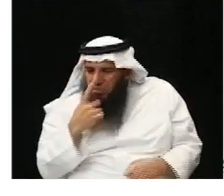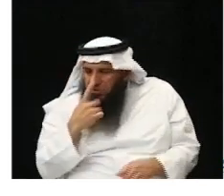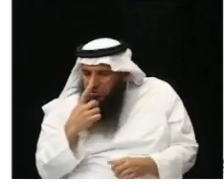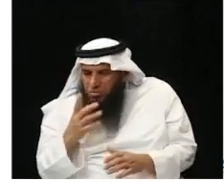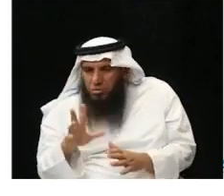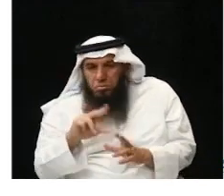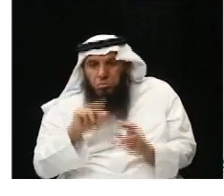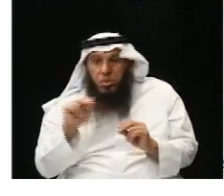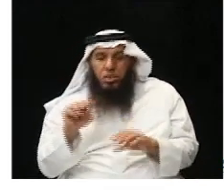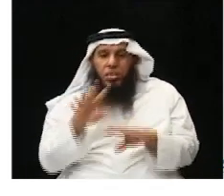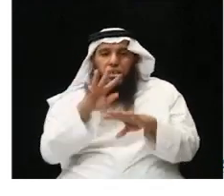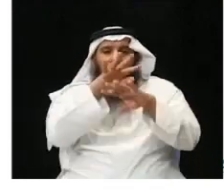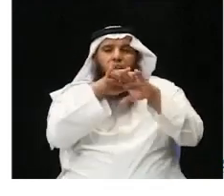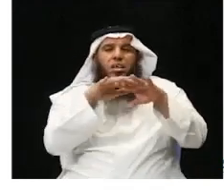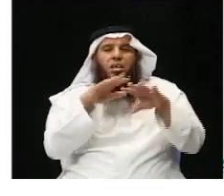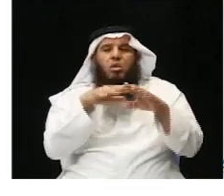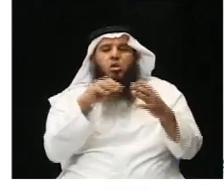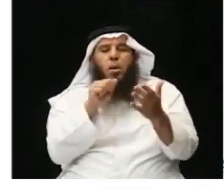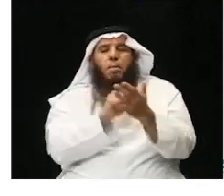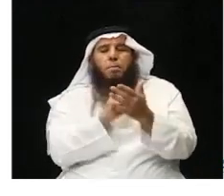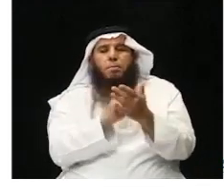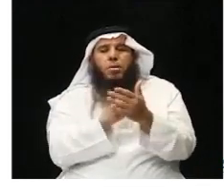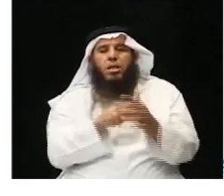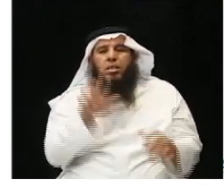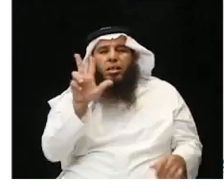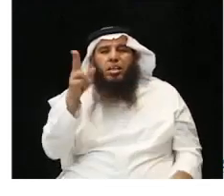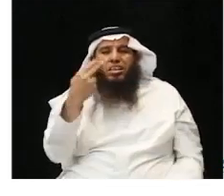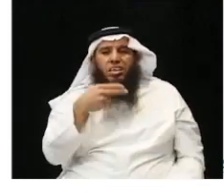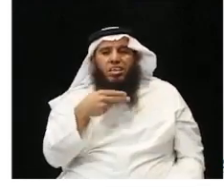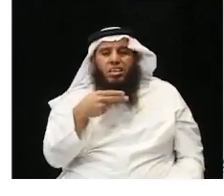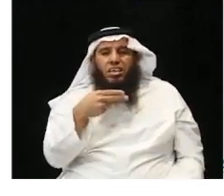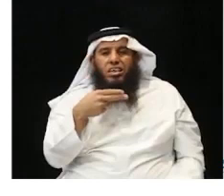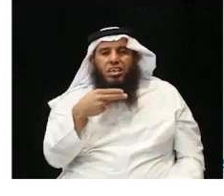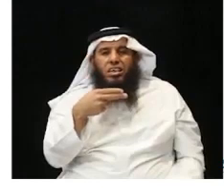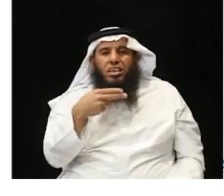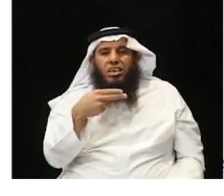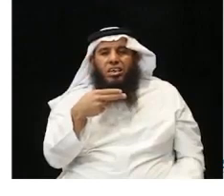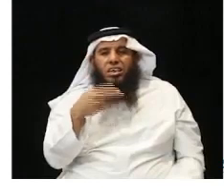كمثل العنكبوت اتخذت بيتا، وإن أوهن أرق